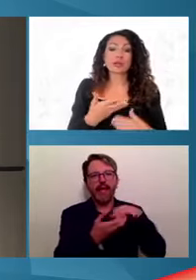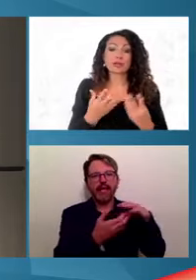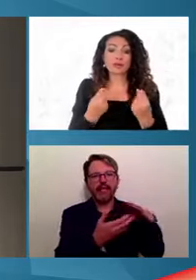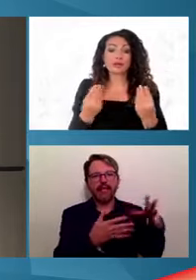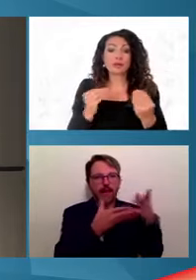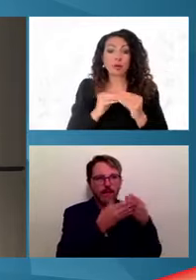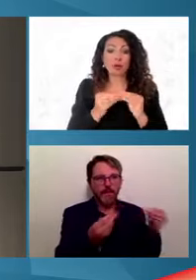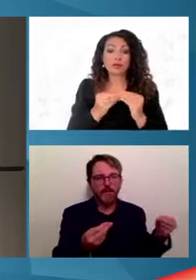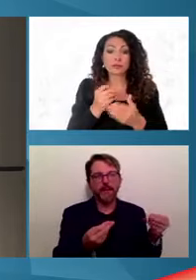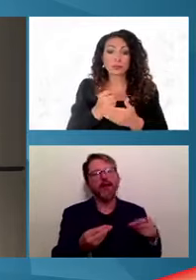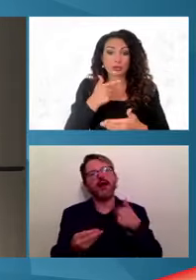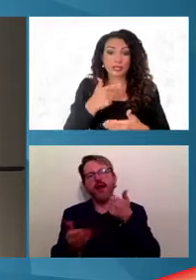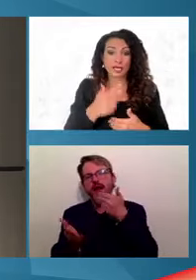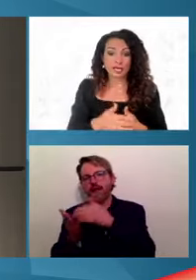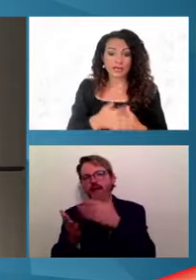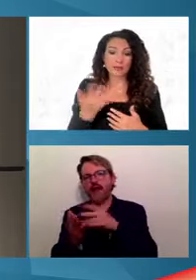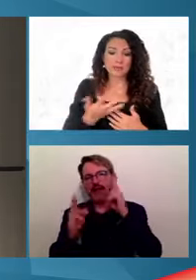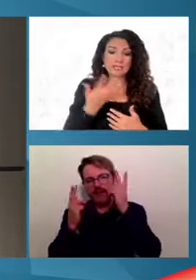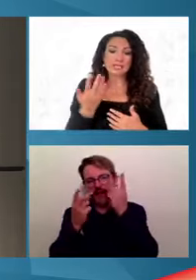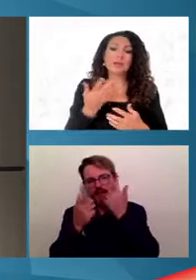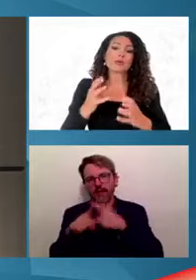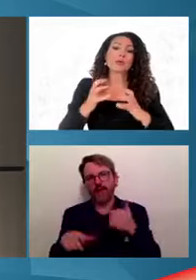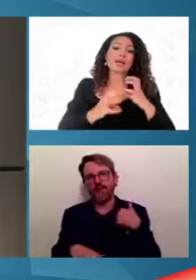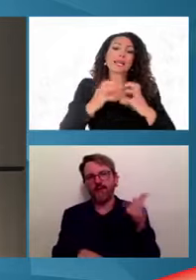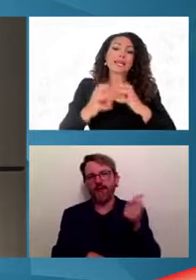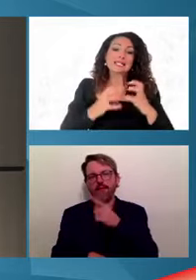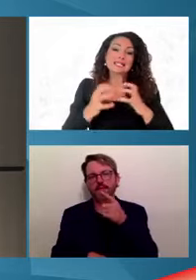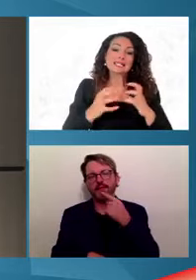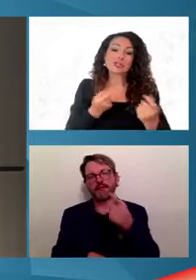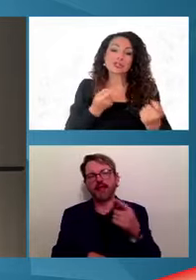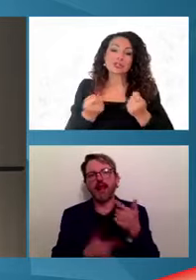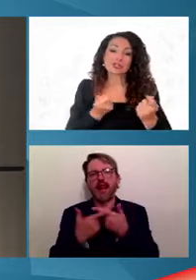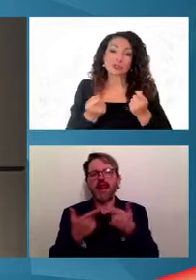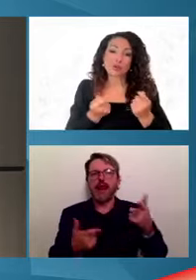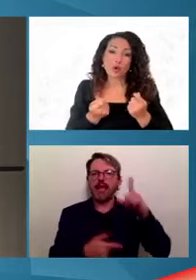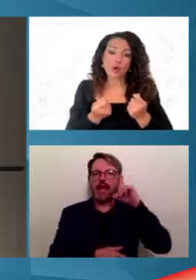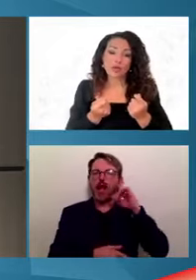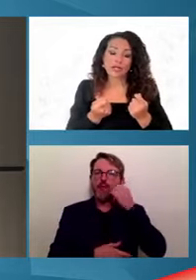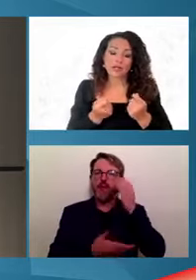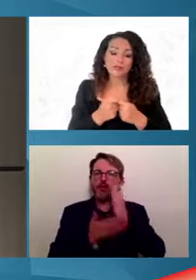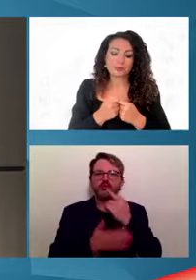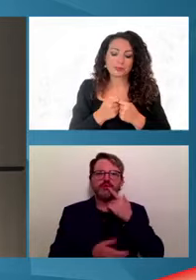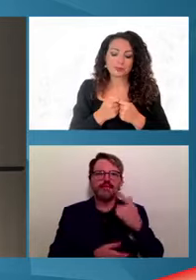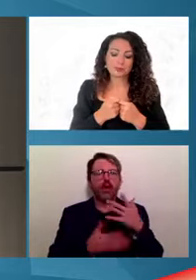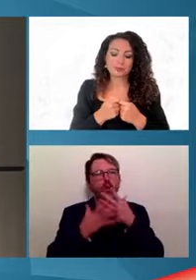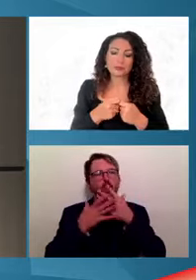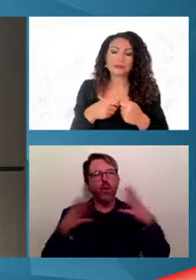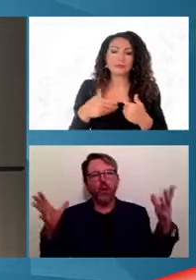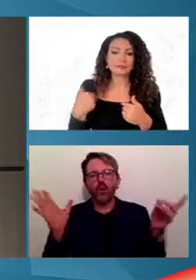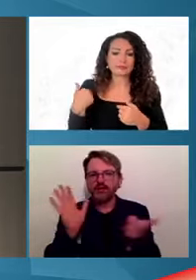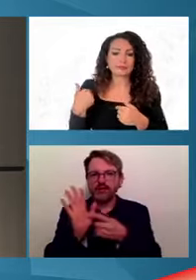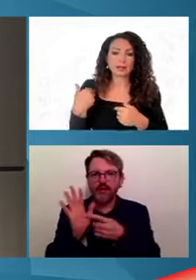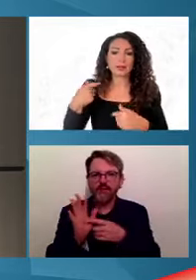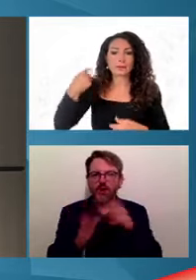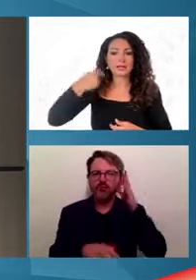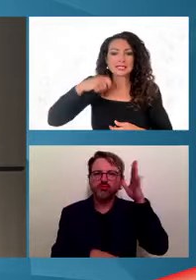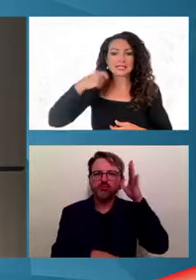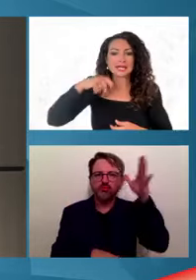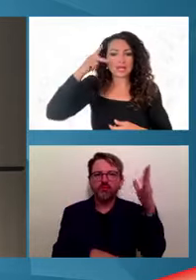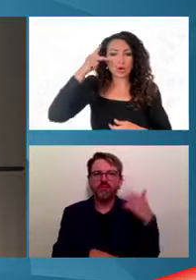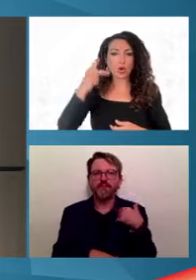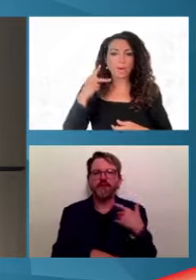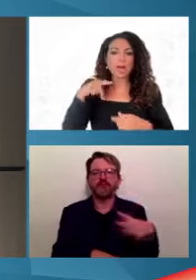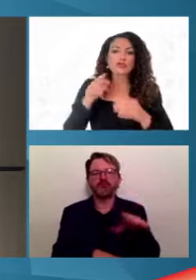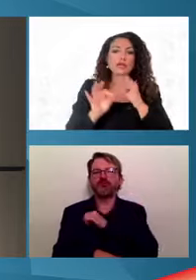vielleicht noch einmal nennen. Landeshauptmann hat es angesprochen, die großen Herausforderungen der Zukunft, die schaffen wir